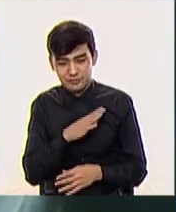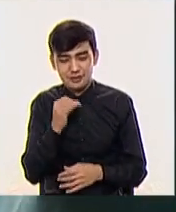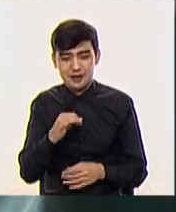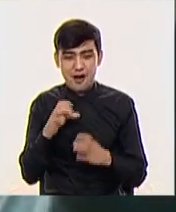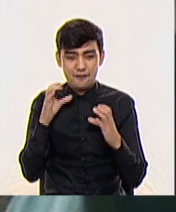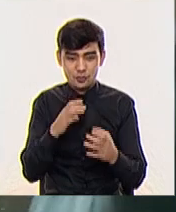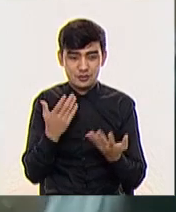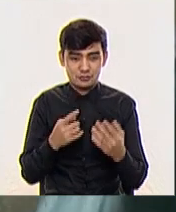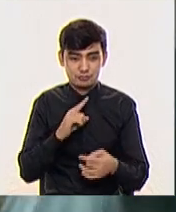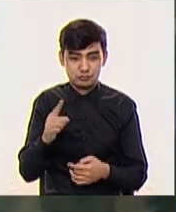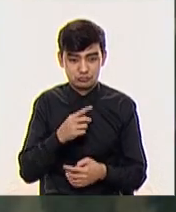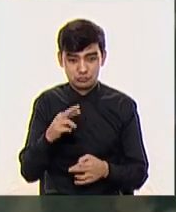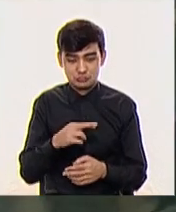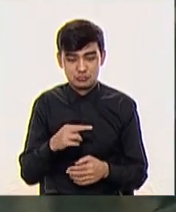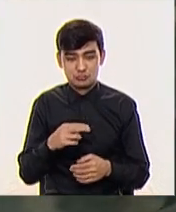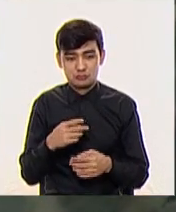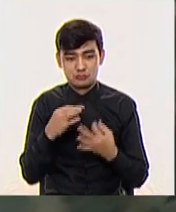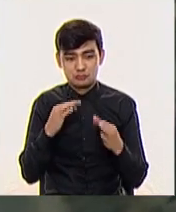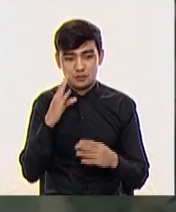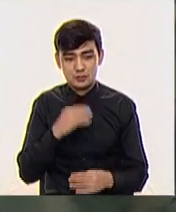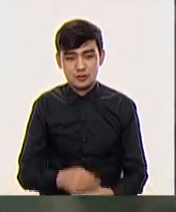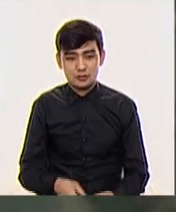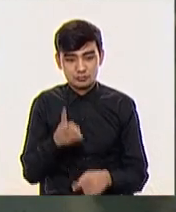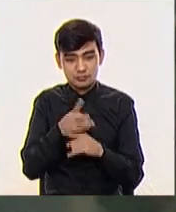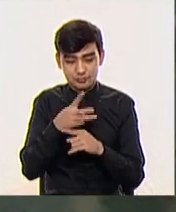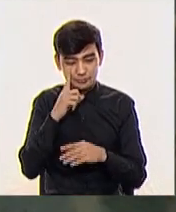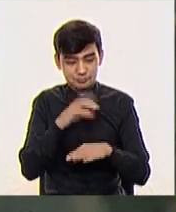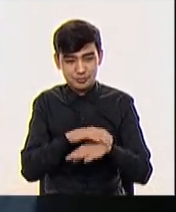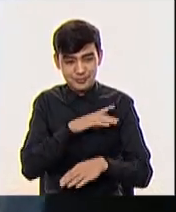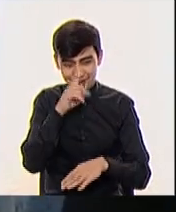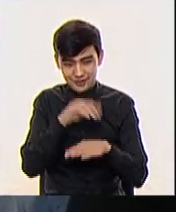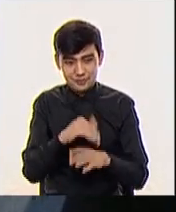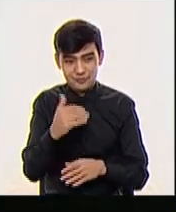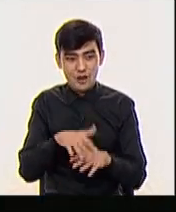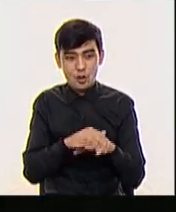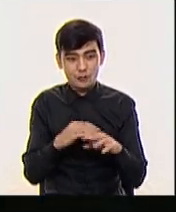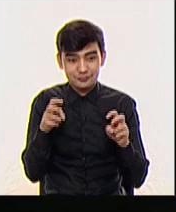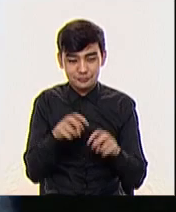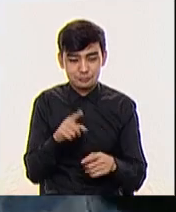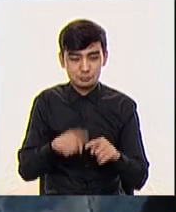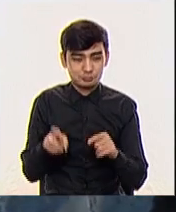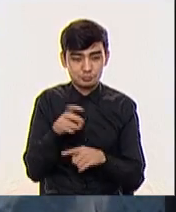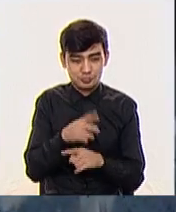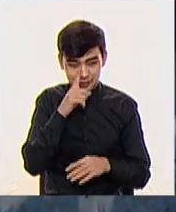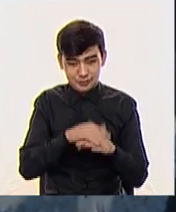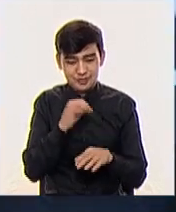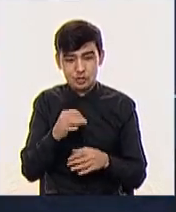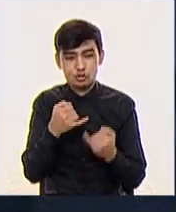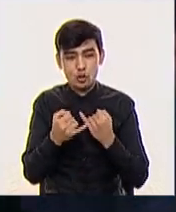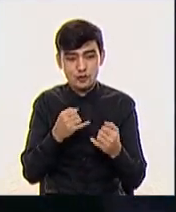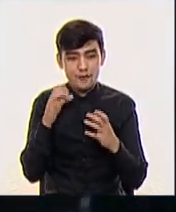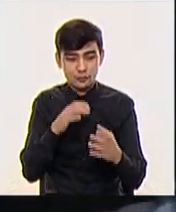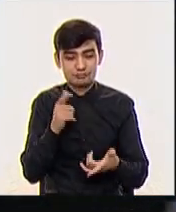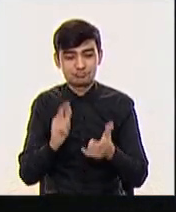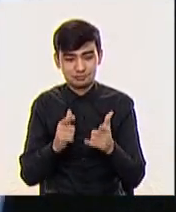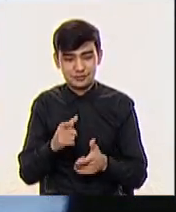автобусты кіргізсек мына Күнгей халқына. Түсірілім тобын көрген әкімдік өкілдері де халық жиналған жерге жетті. Тұрғындар іздеген сары автобус шынымен